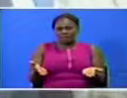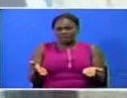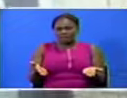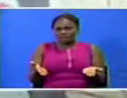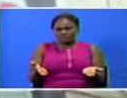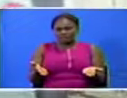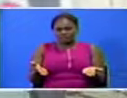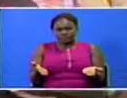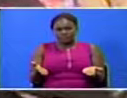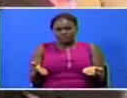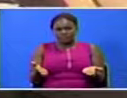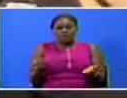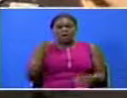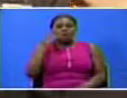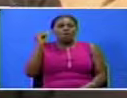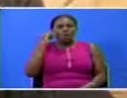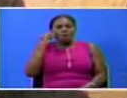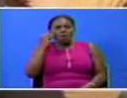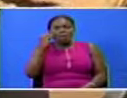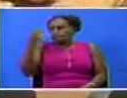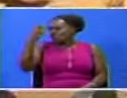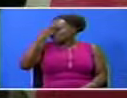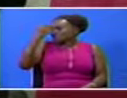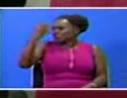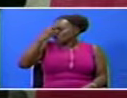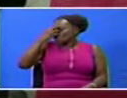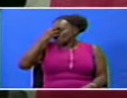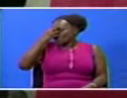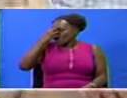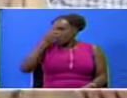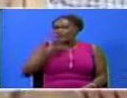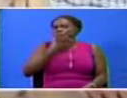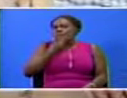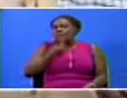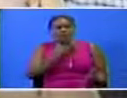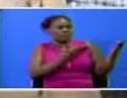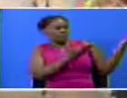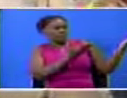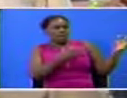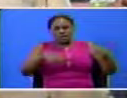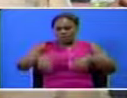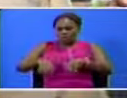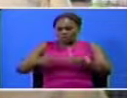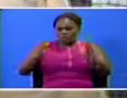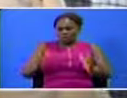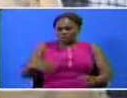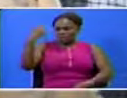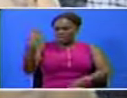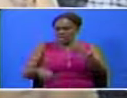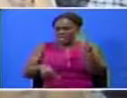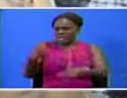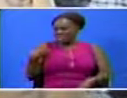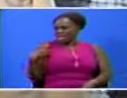Gishu, ambako ni nyumbani kwa naibu wa rais William Ruto. Lelei ambaye ni mwendeshaji bodaboda aliwapiku wapinzani wake wenye